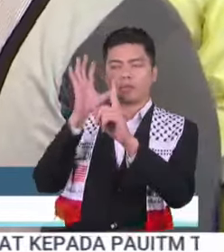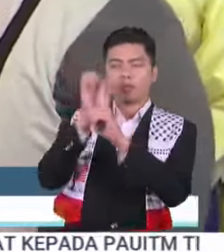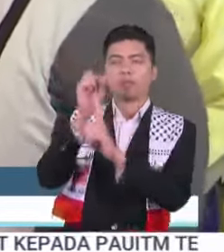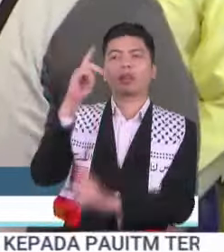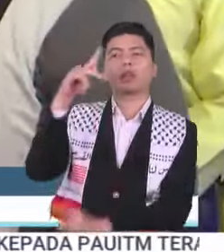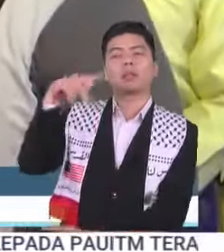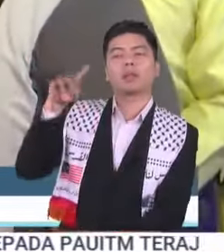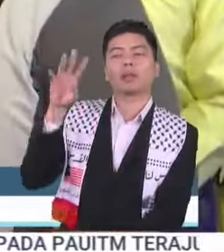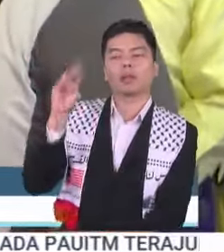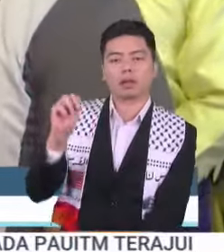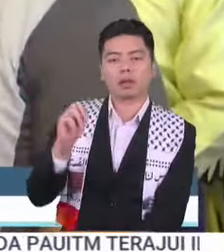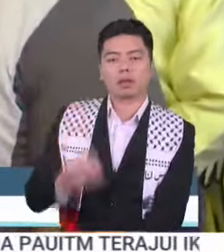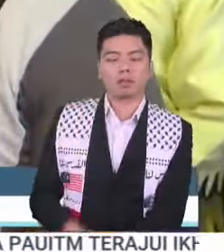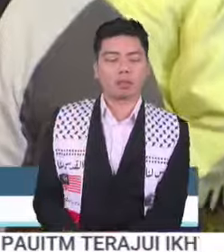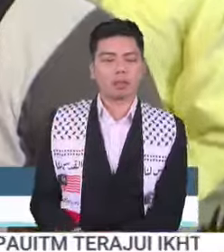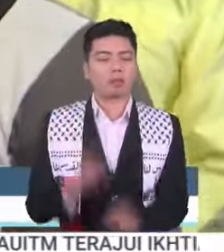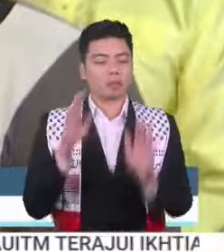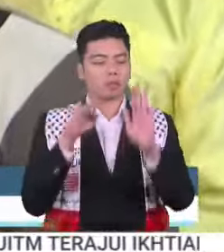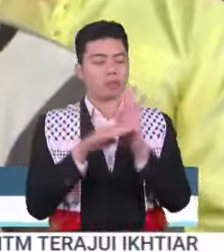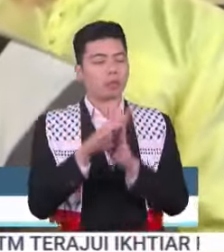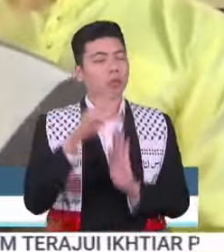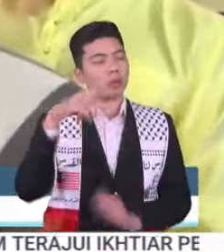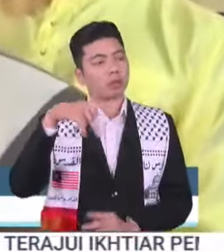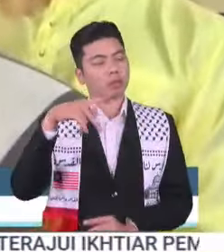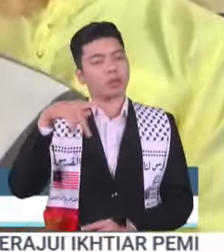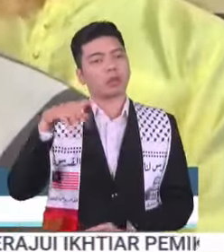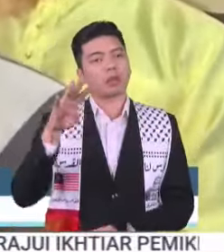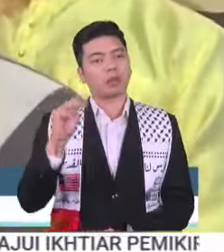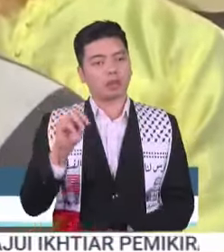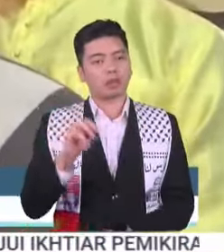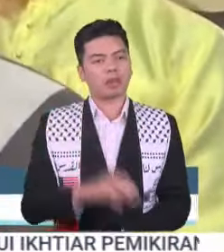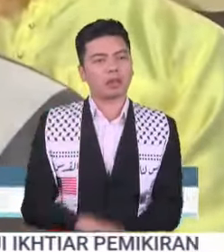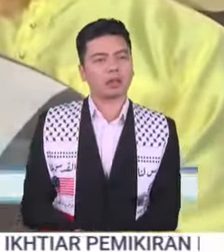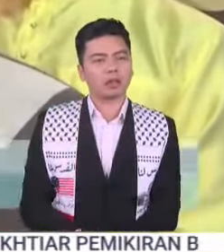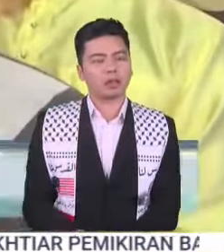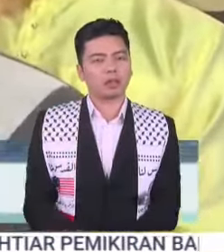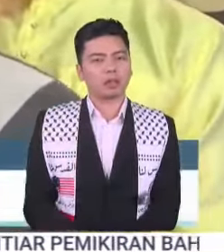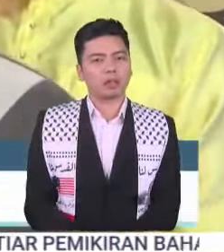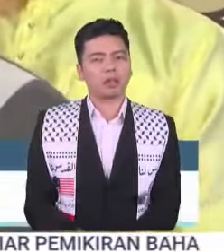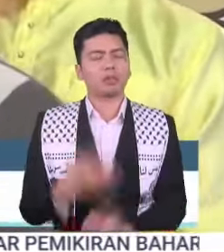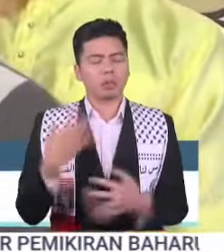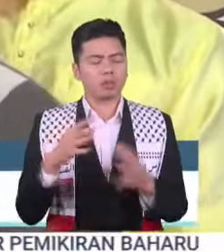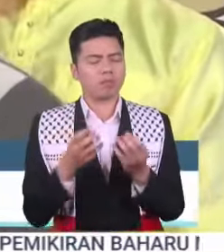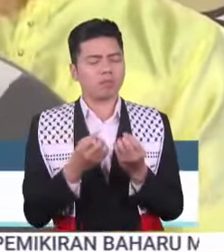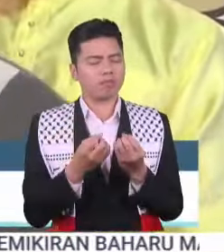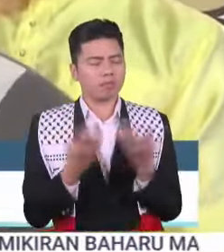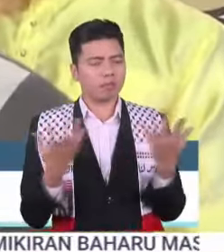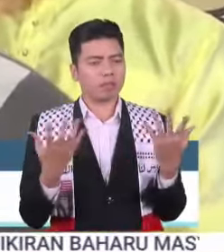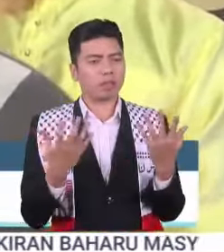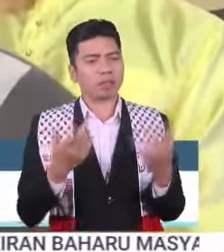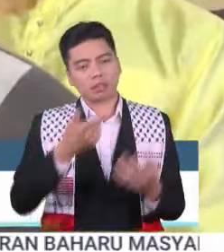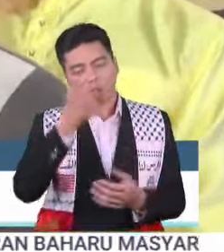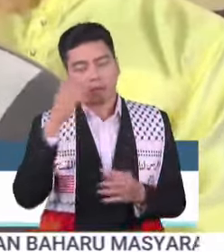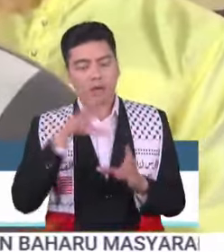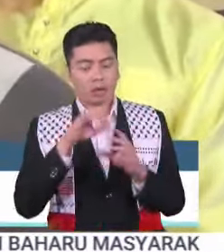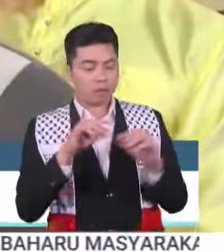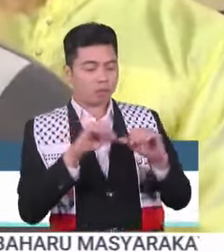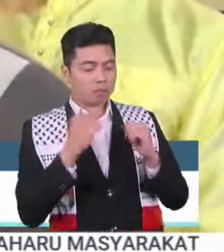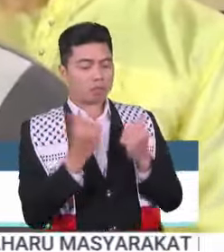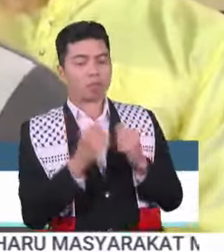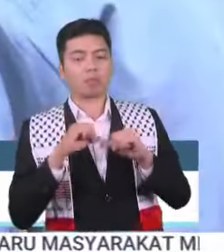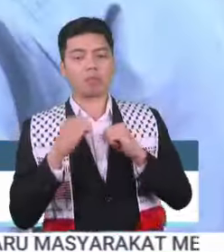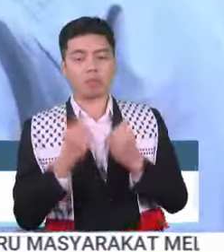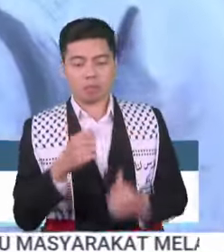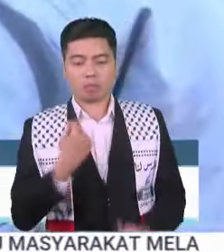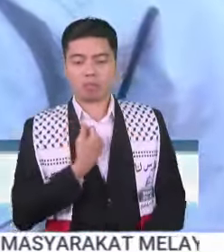itu sendiri? Okey, pasal pencapaian. Pencapaian ni agak banyak sebab melalui agensi-agensi kami